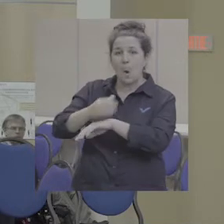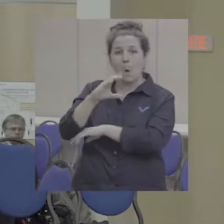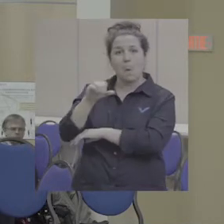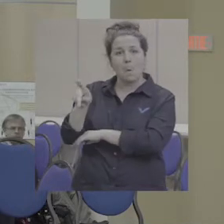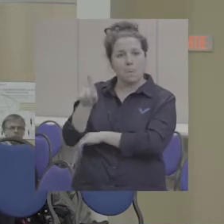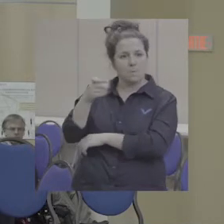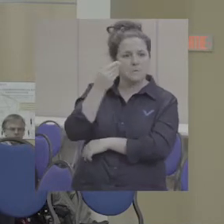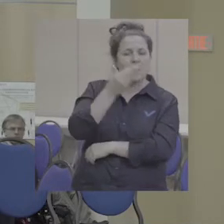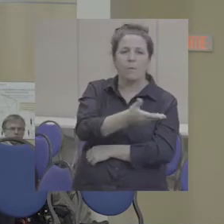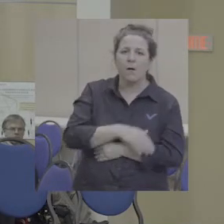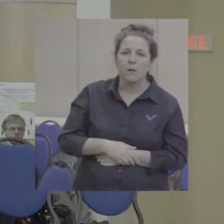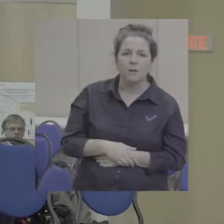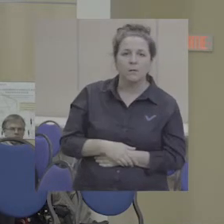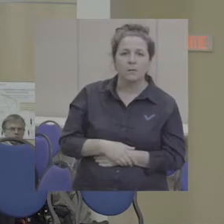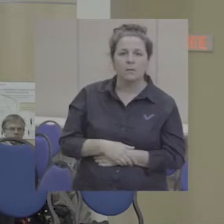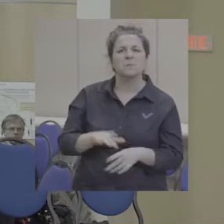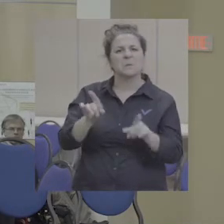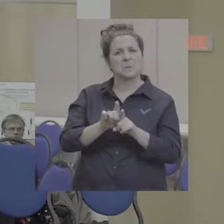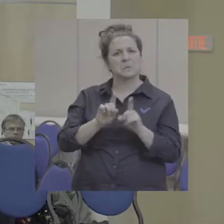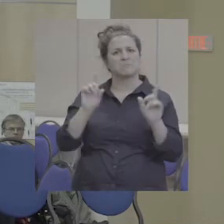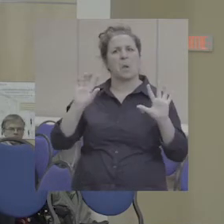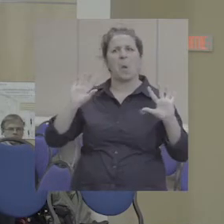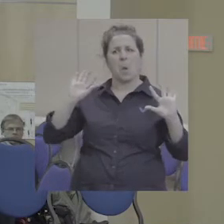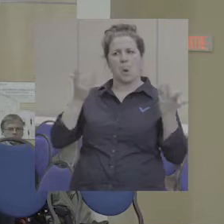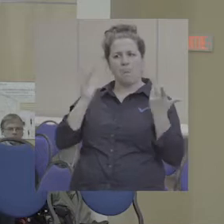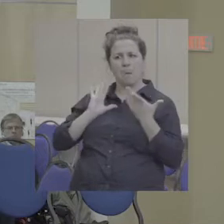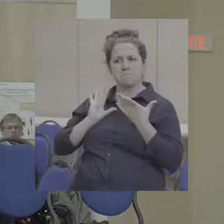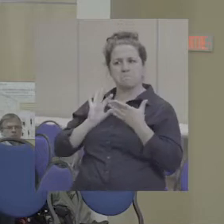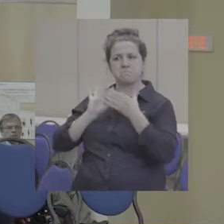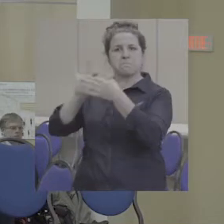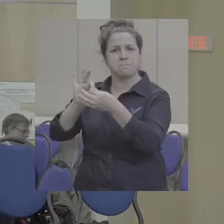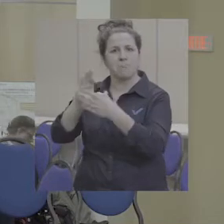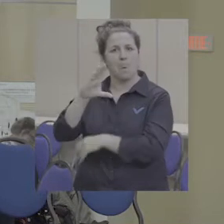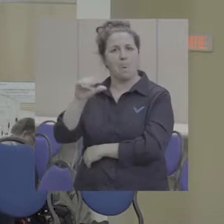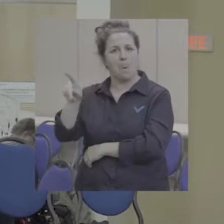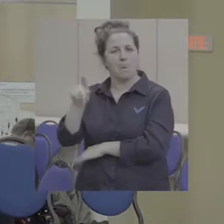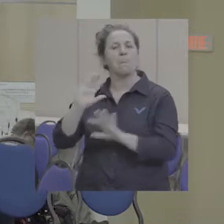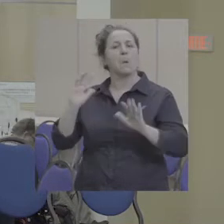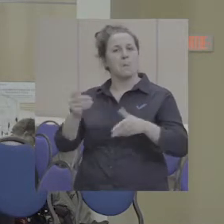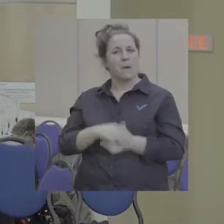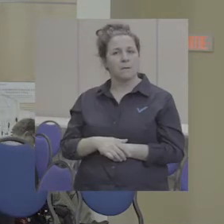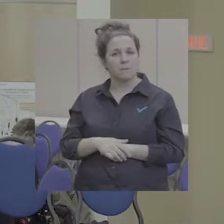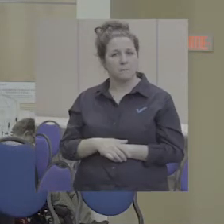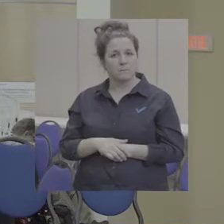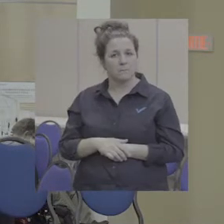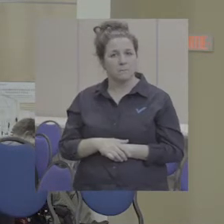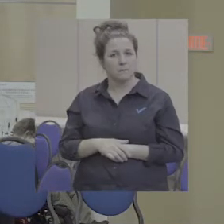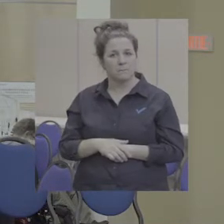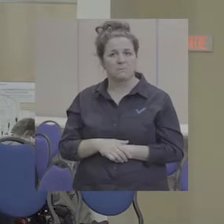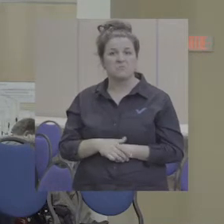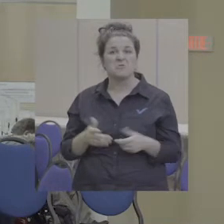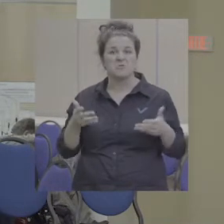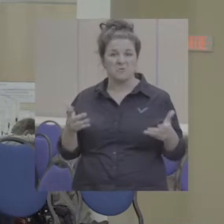coopératives et comment devenir membre d'une coopérative. Parce que là, les personnes